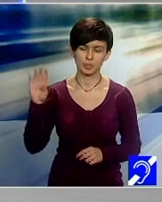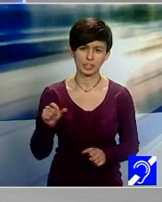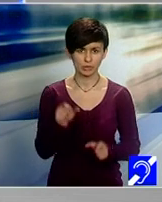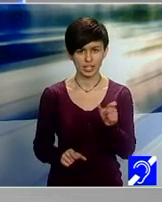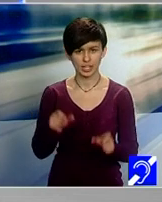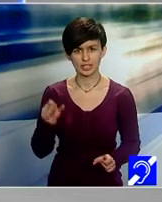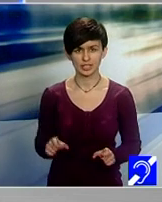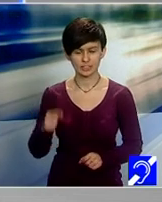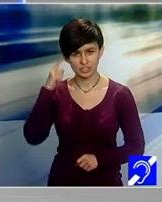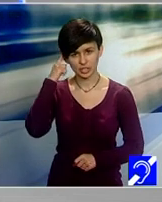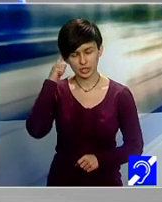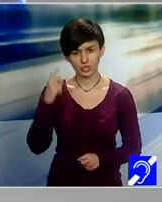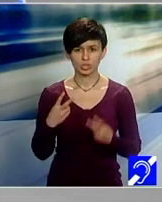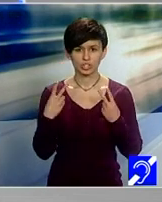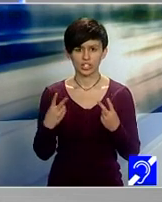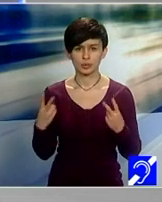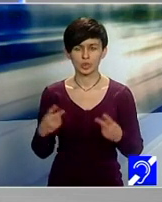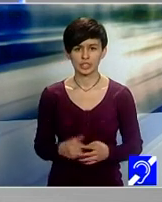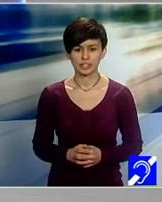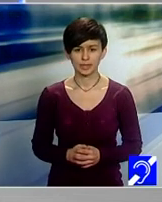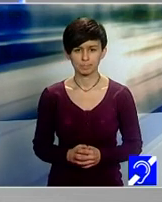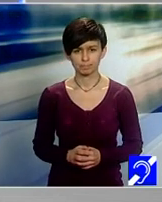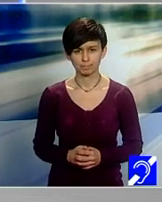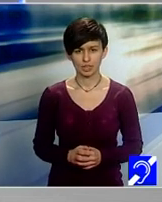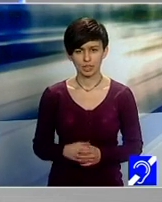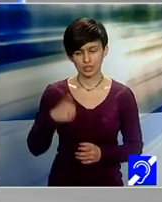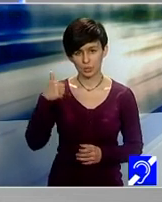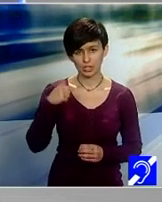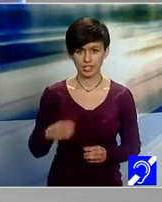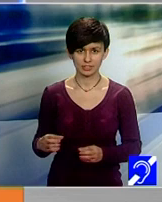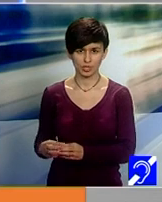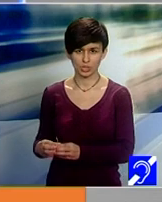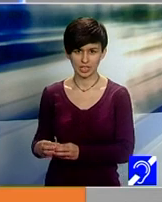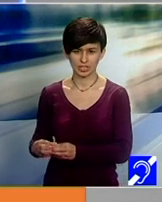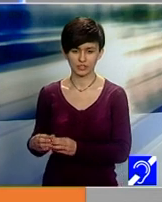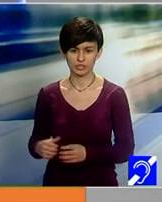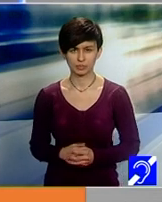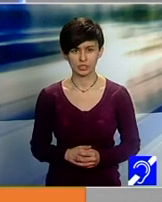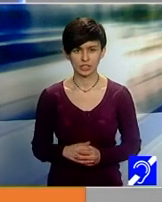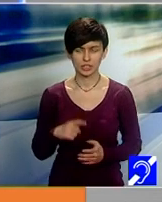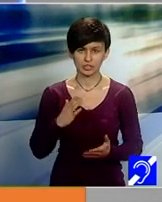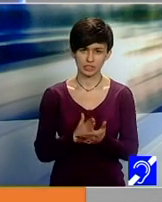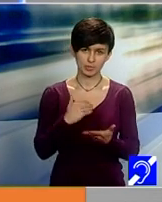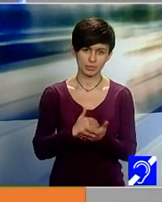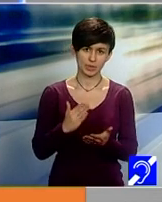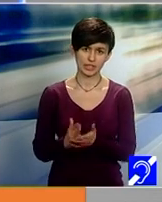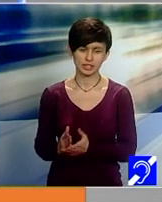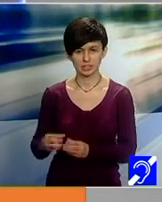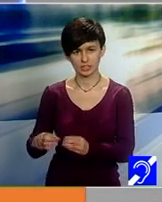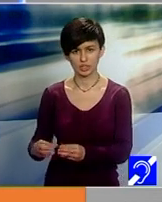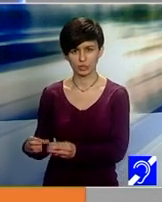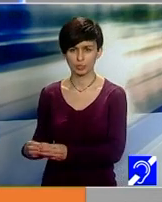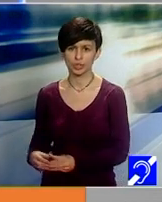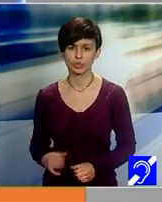anume pe de o parte colectivismul, în sensul că ne trăim împărțiți în grupuri cu fiecare cu interesele